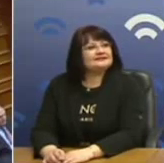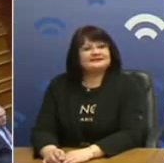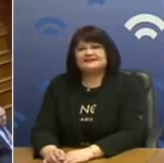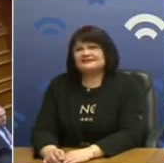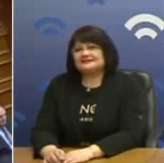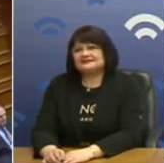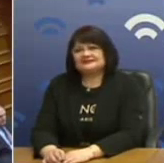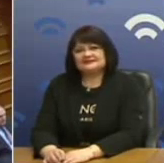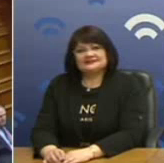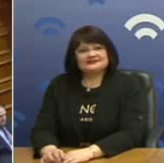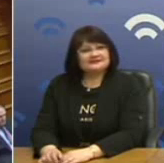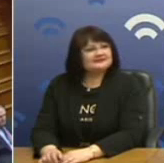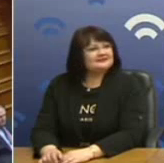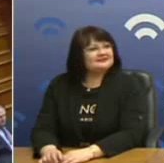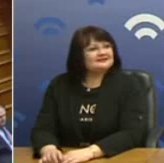τηρούν την ώρα.